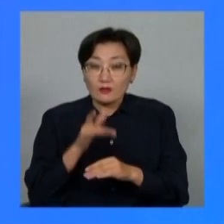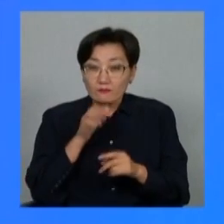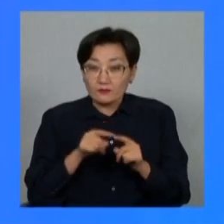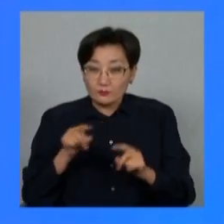работы